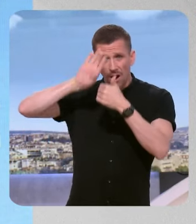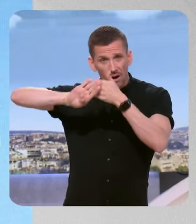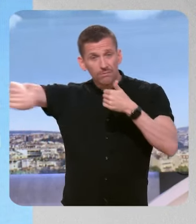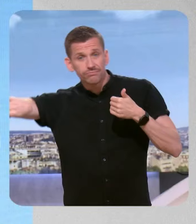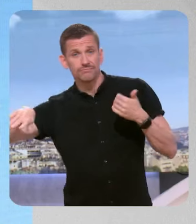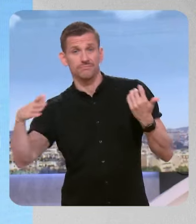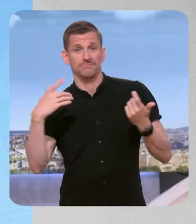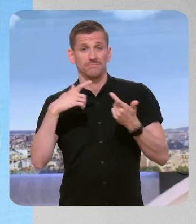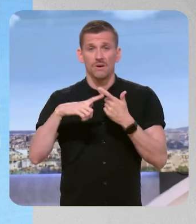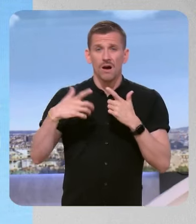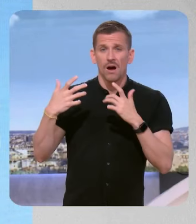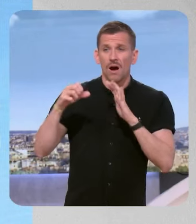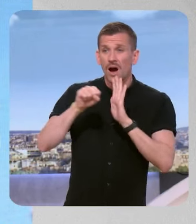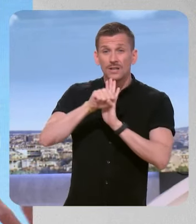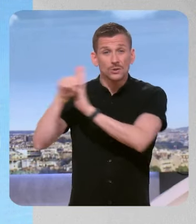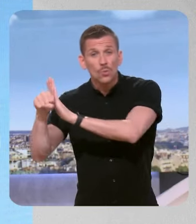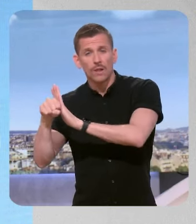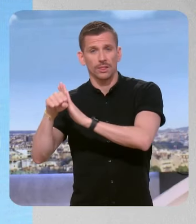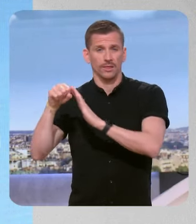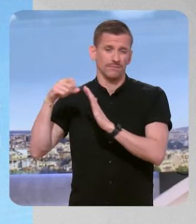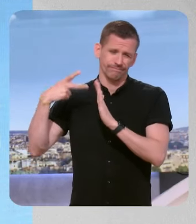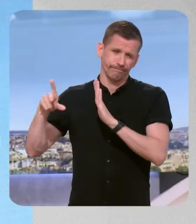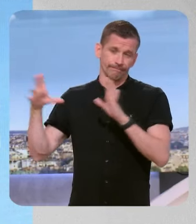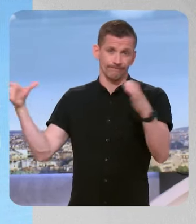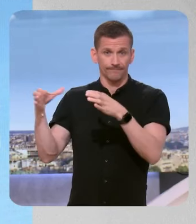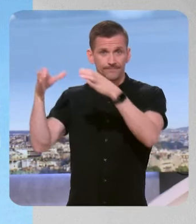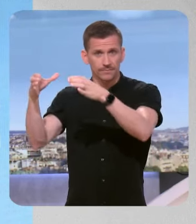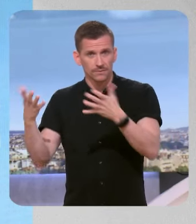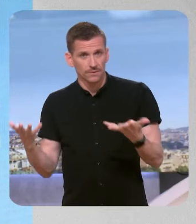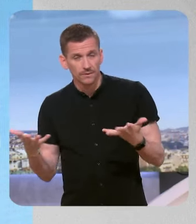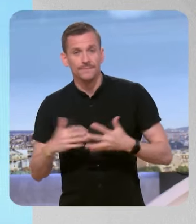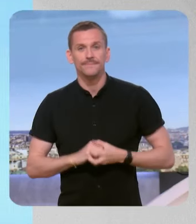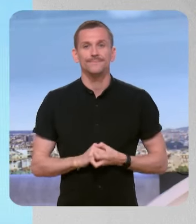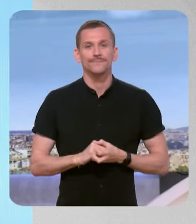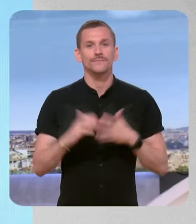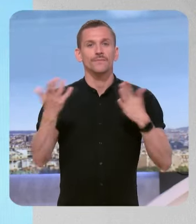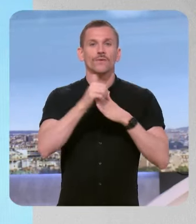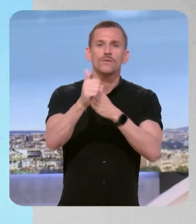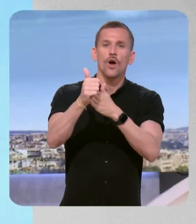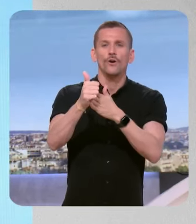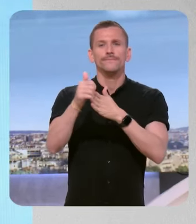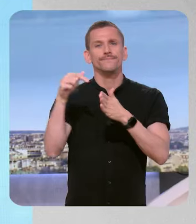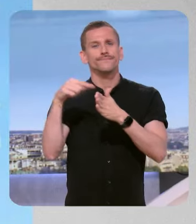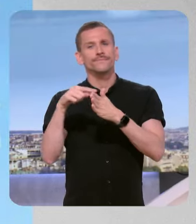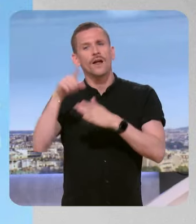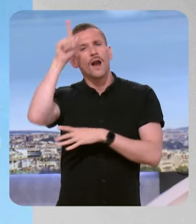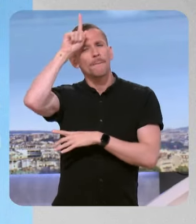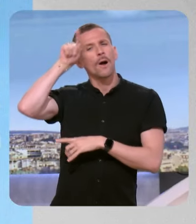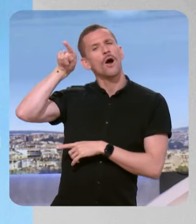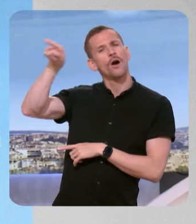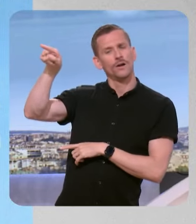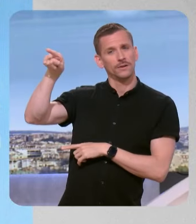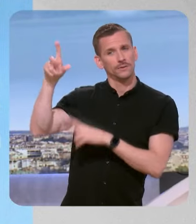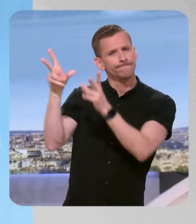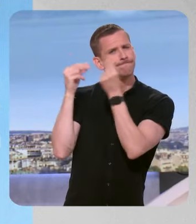l'extrême droite AFD puisque une recosition effectivement tête de liste la tête de liste allemande avec expliqué que les